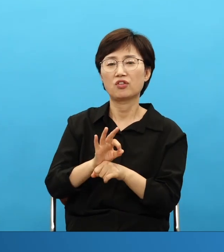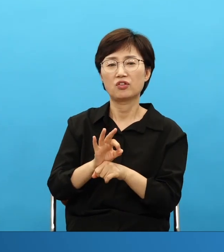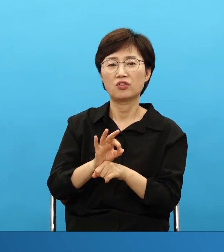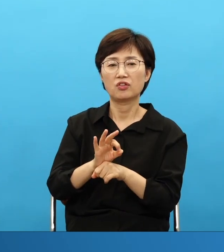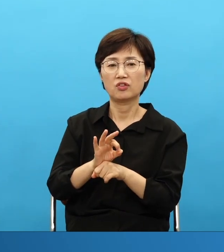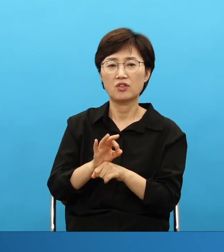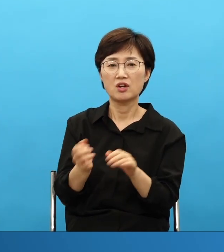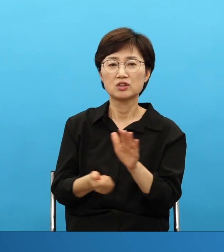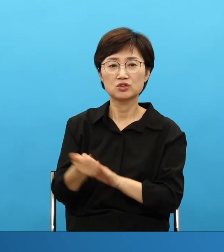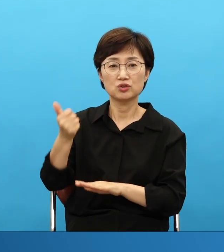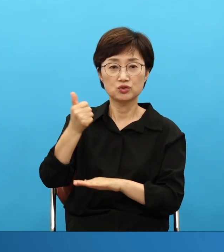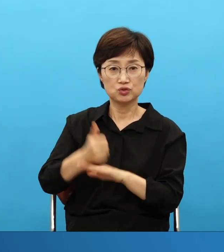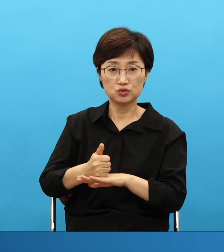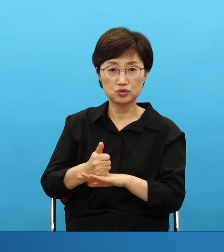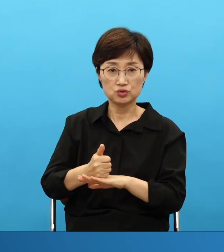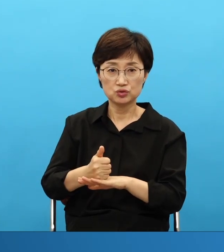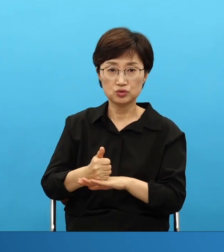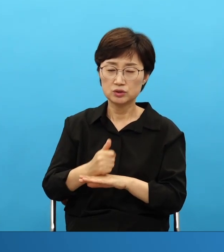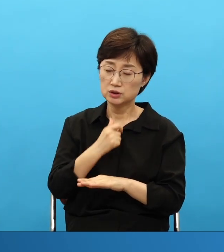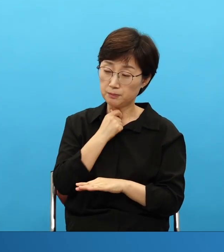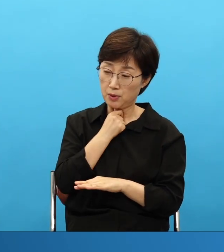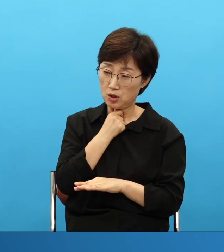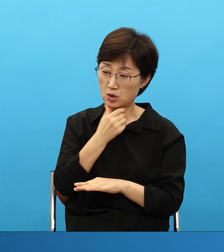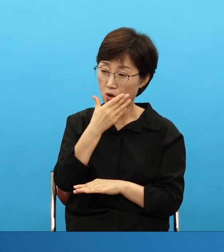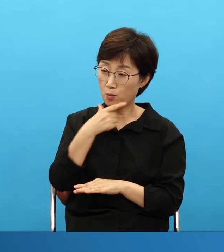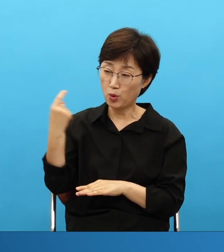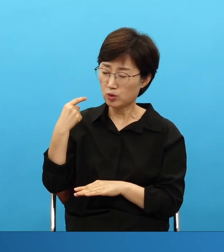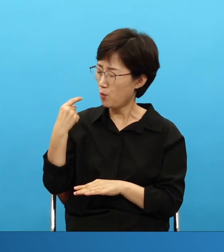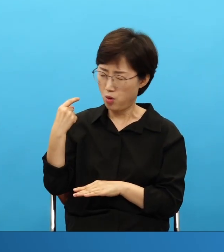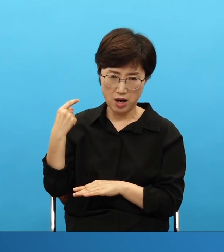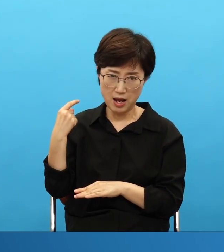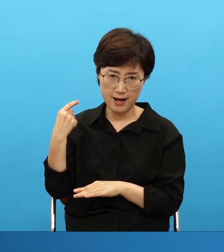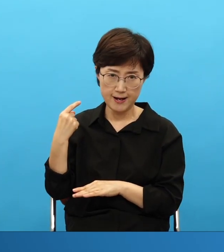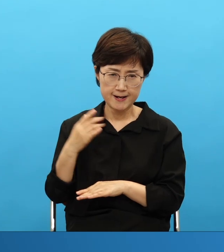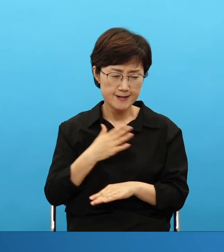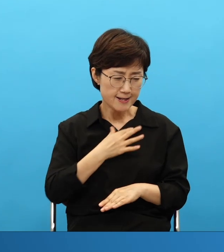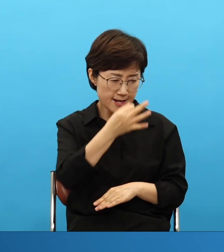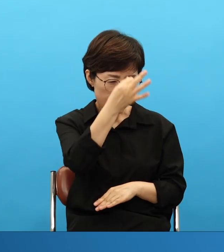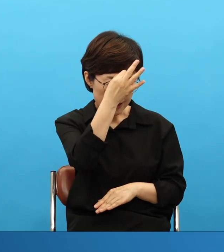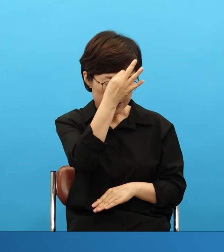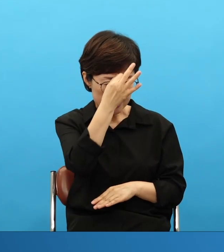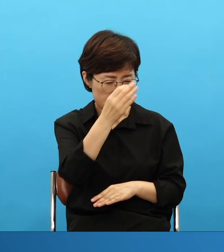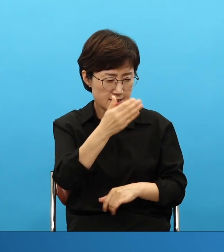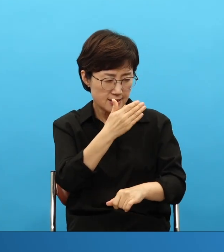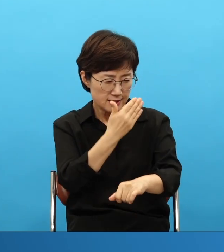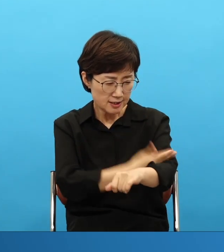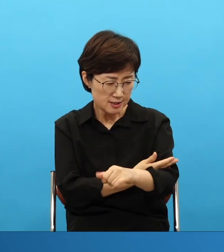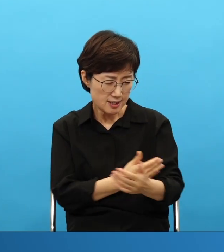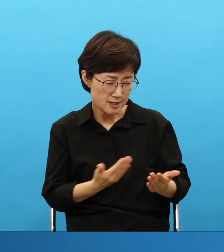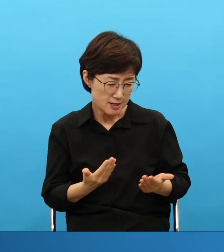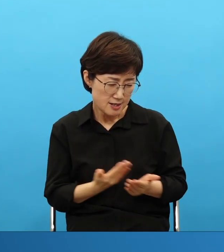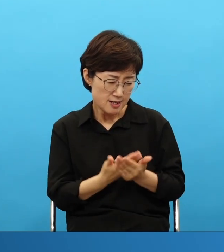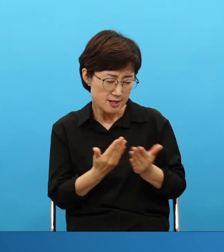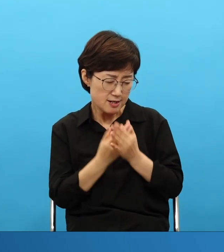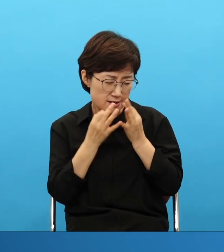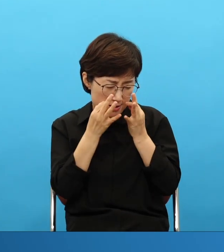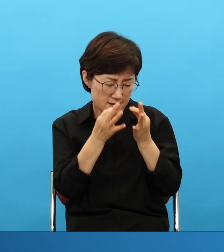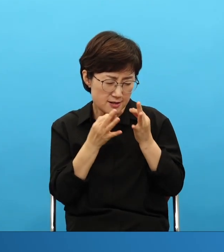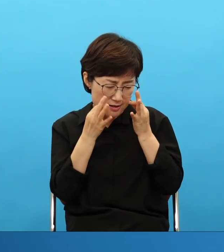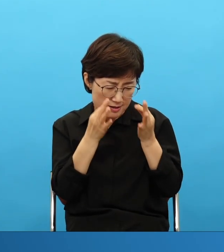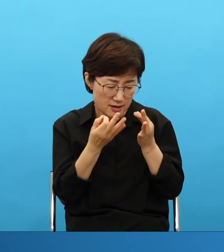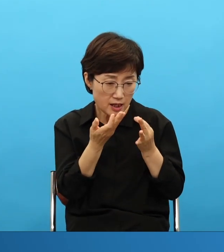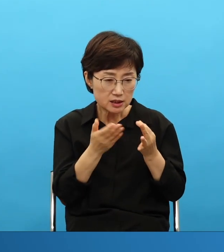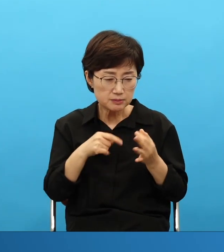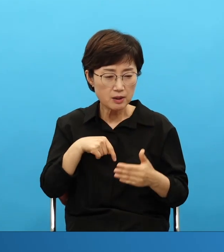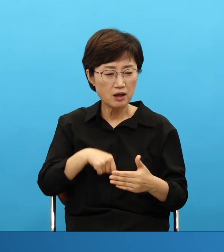성공하기 위해서 복음 모르고 저에 가지고 있는 많은 노력과 열정을 쏟아부었고 그런데도 어